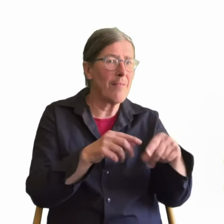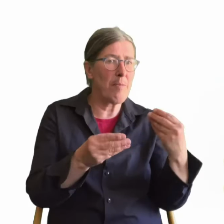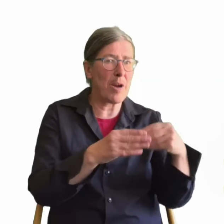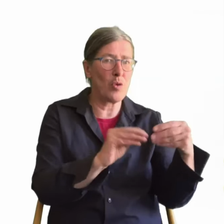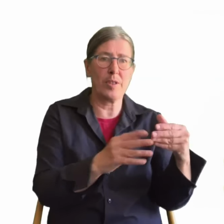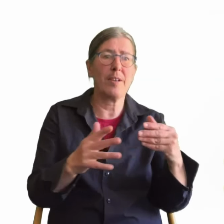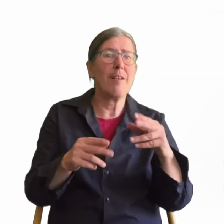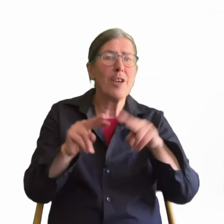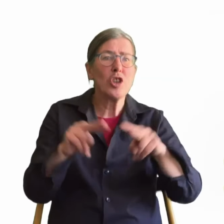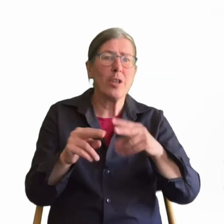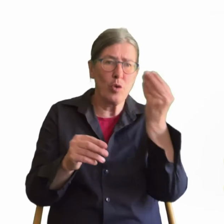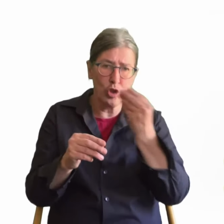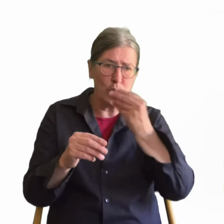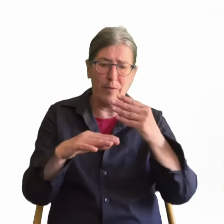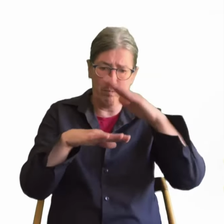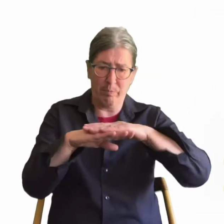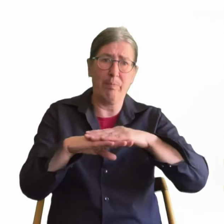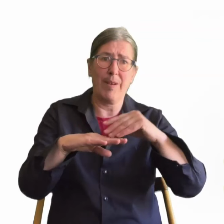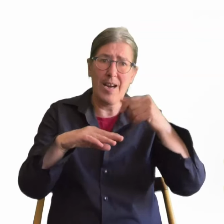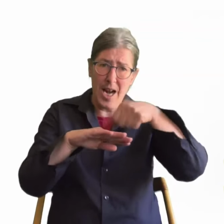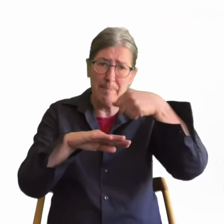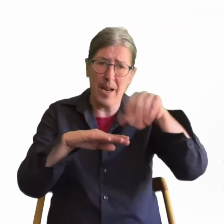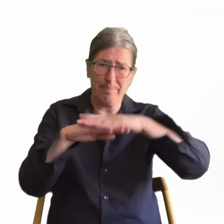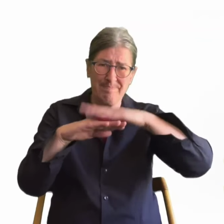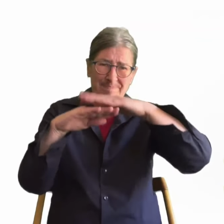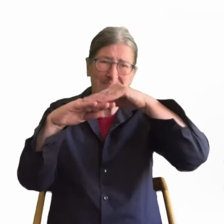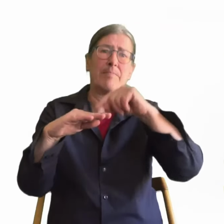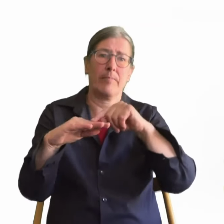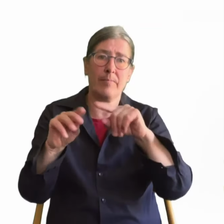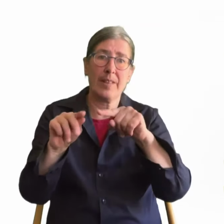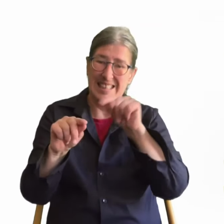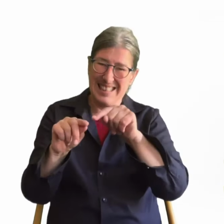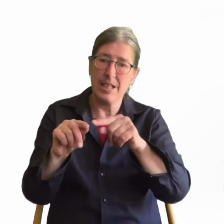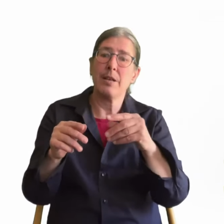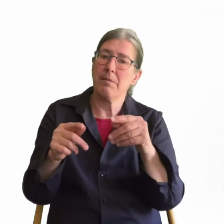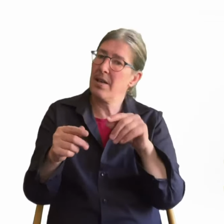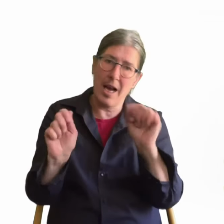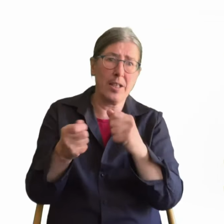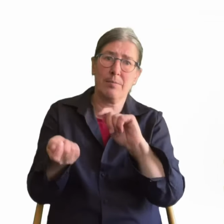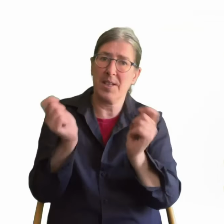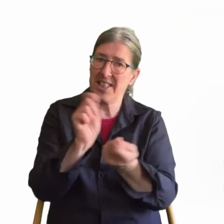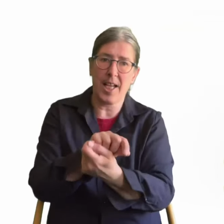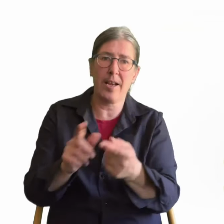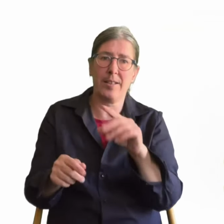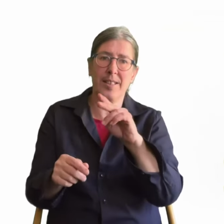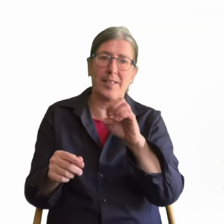andere Verpackungen, wo verschiedene Kunststoffe miteinander verbunden sind und diese Kunststoffe kann man eben nicht